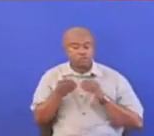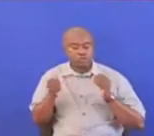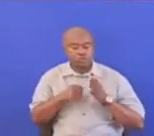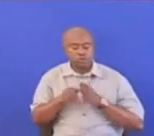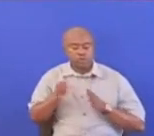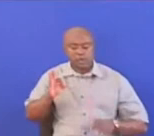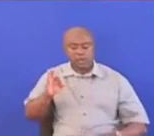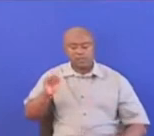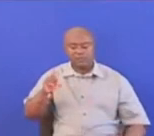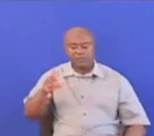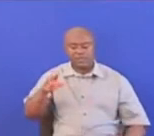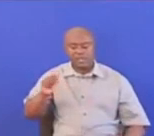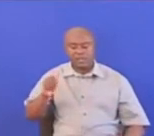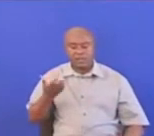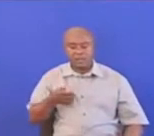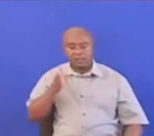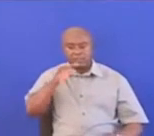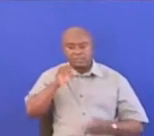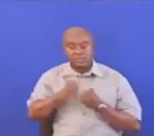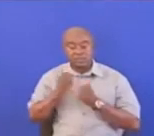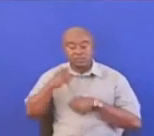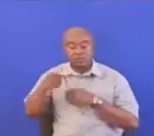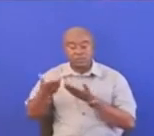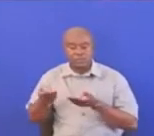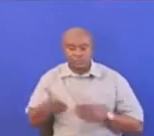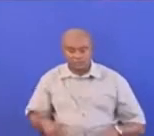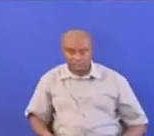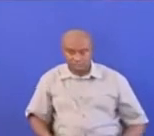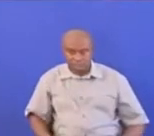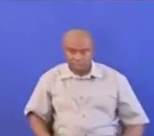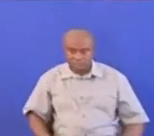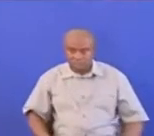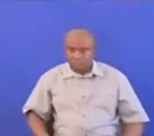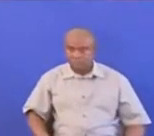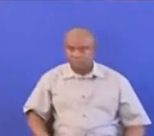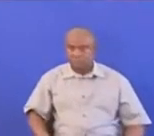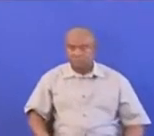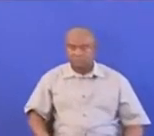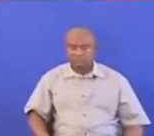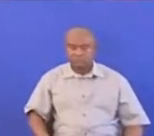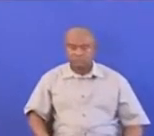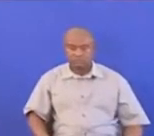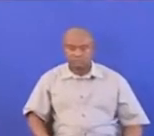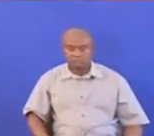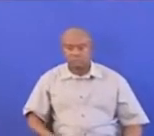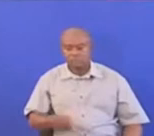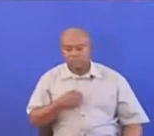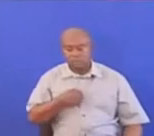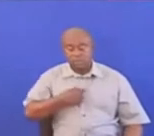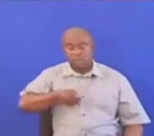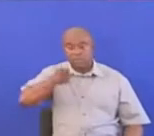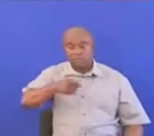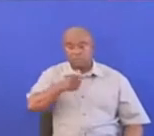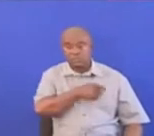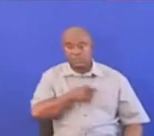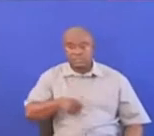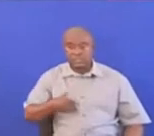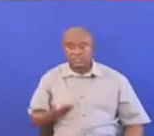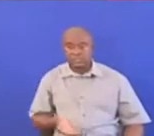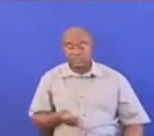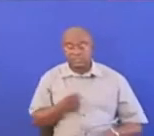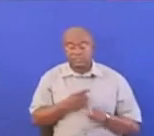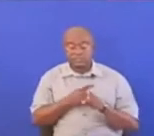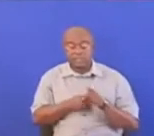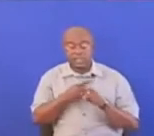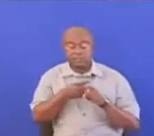fidia. Malize ili mambo yaweze kuendelea. Mheshimiwa Spika, pia nimpongeze Rais Samia Suluhu